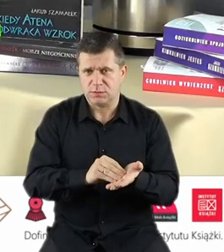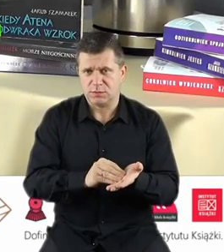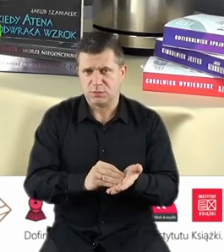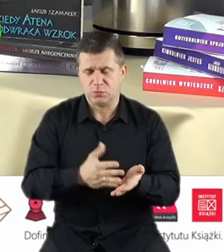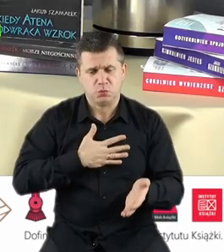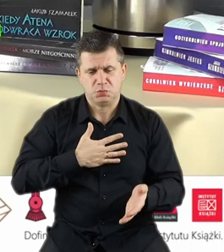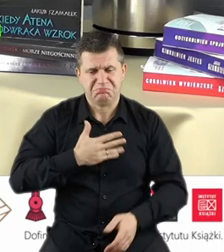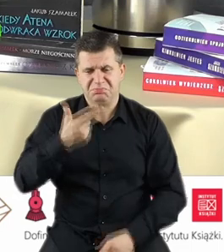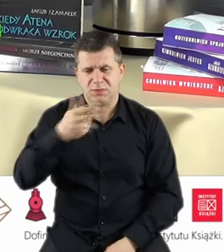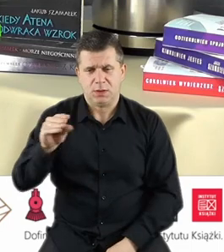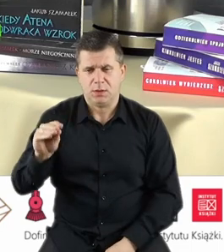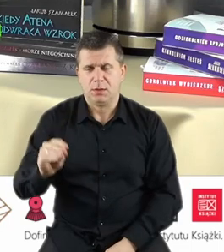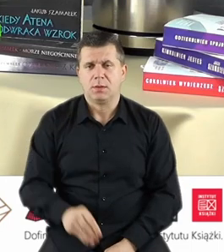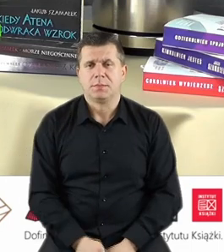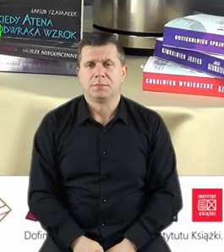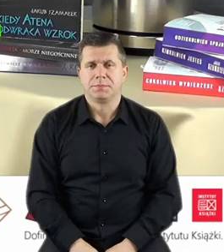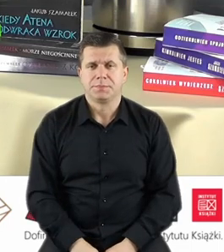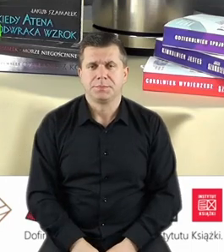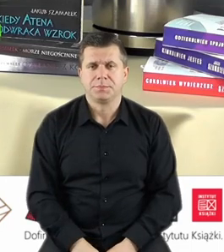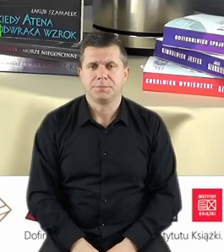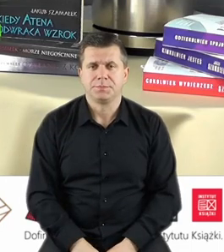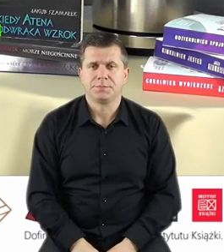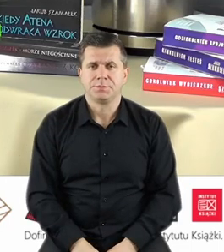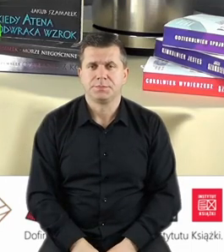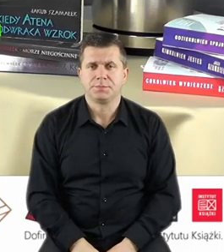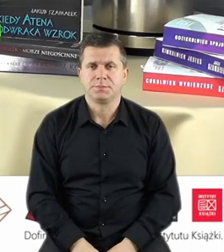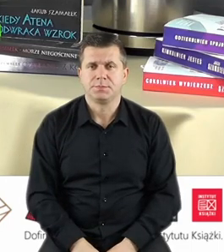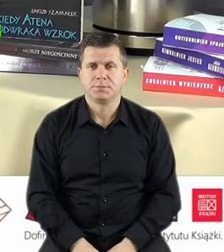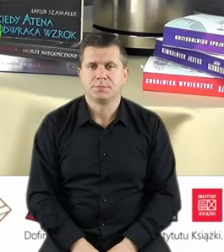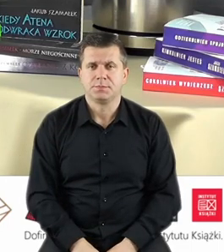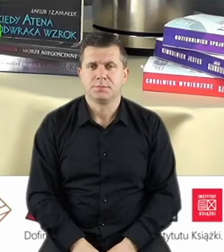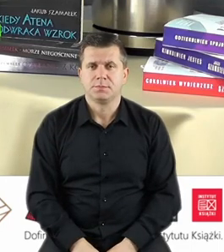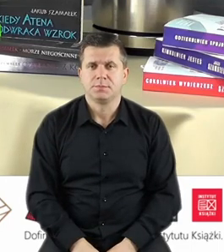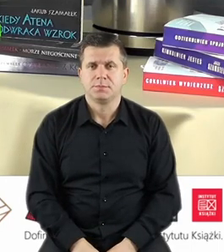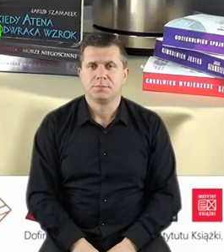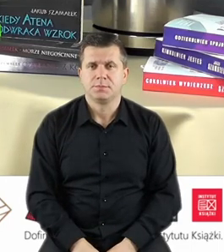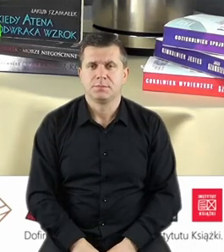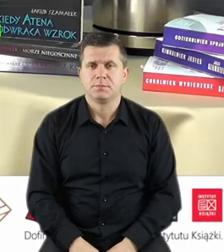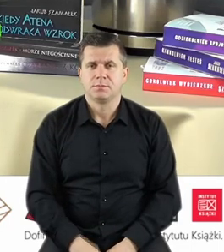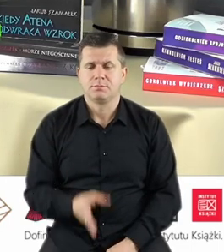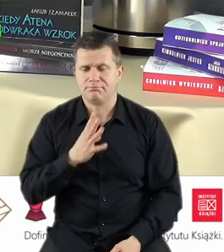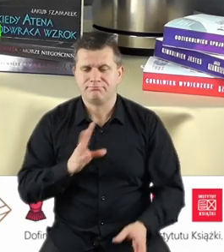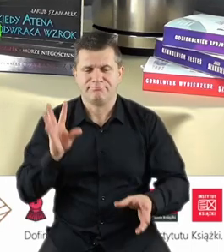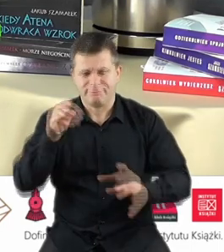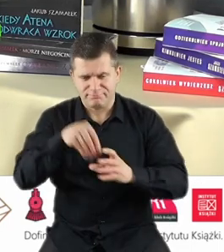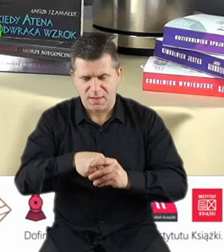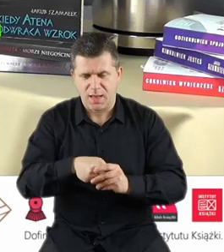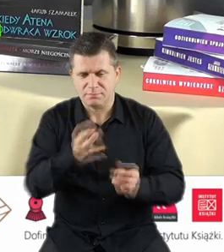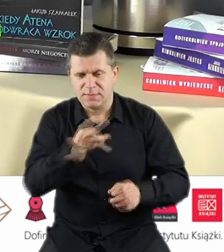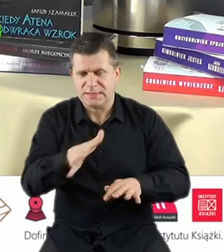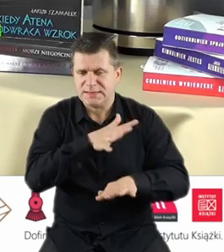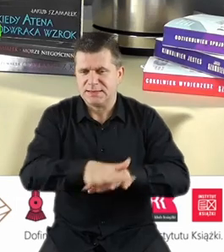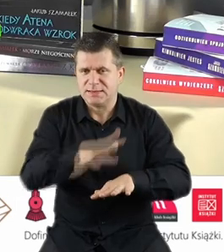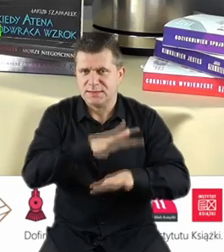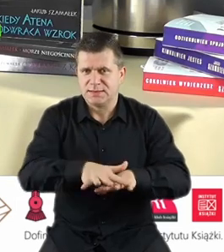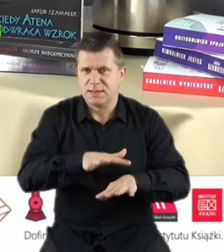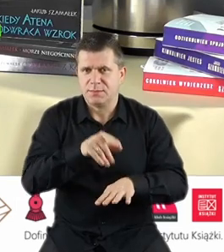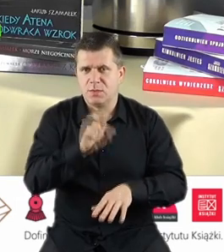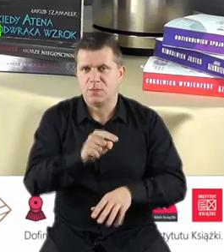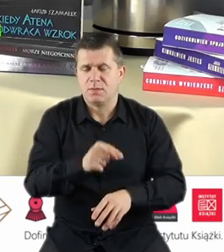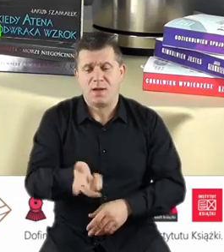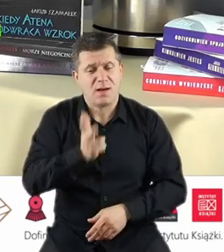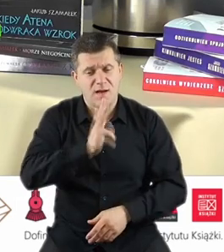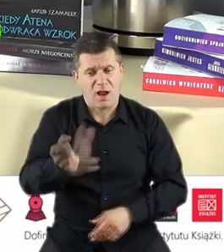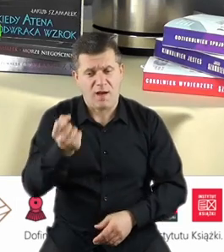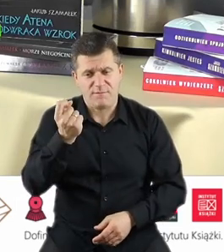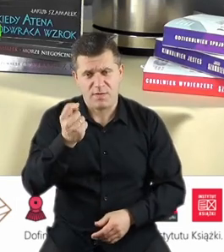nie. Natomiast jakby właśnie samo to, że się wdajemy manewrować taki system, który w każdej chwili ta